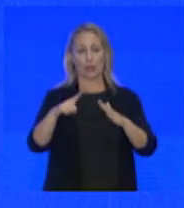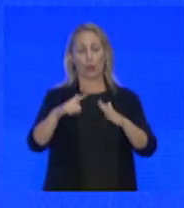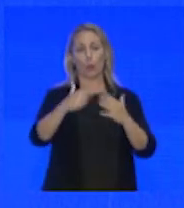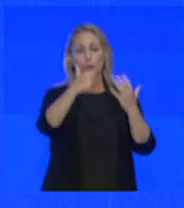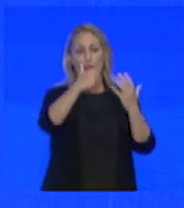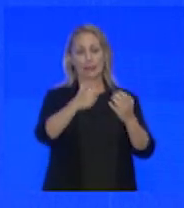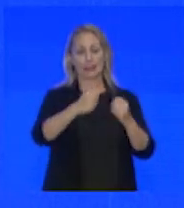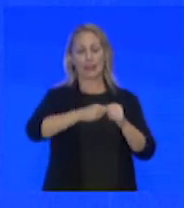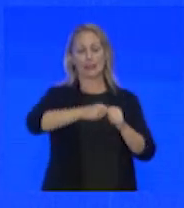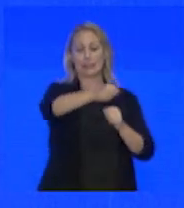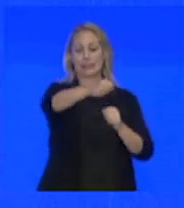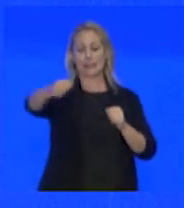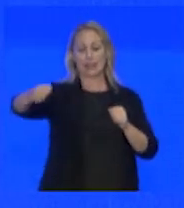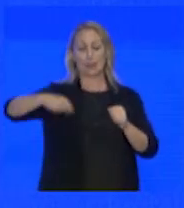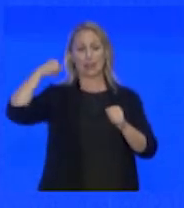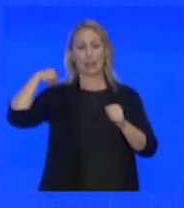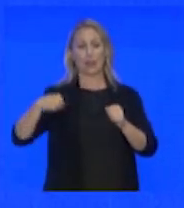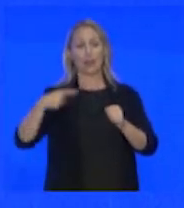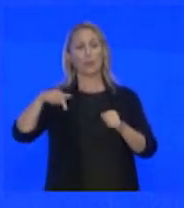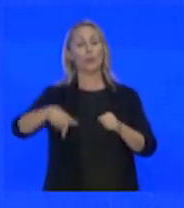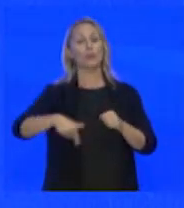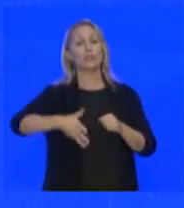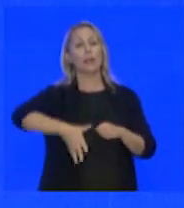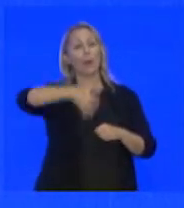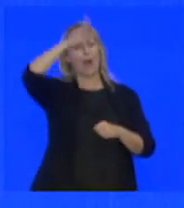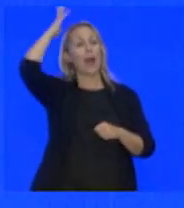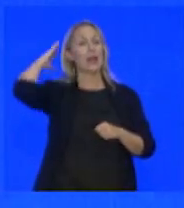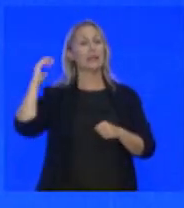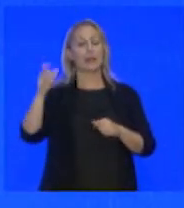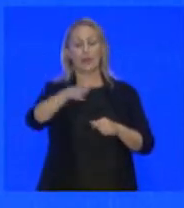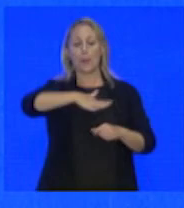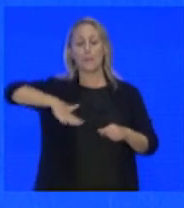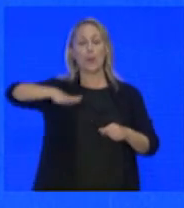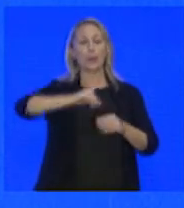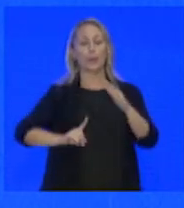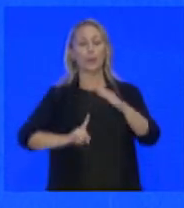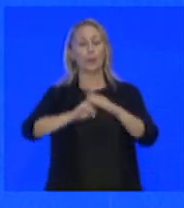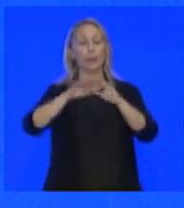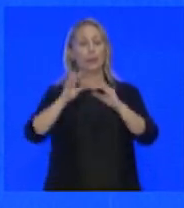760 στρεμμάτων του Δημοσίου στην Αλεξάνδρεια Ζώνη Καινοτομίας.